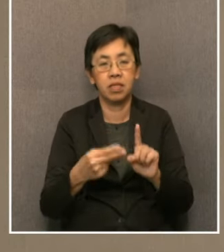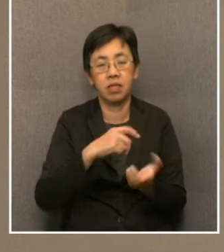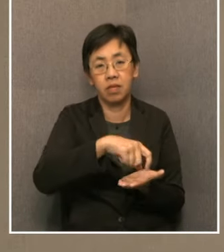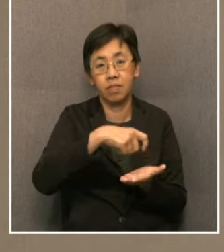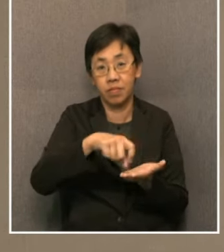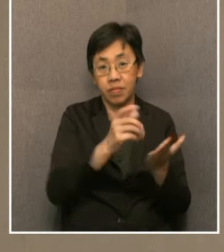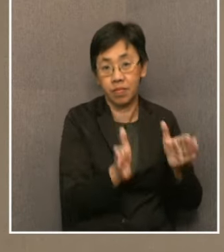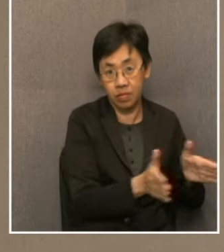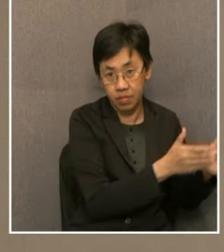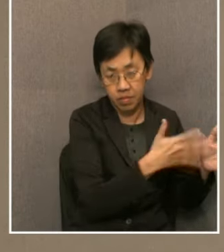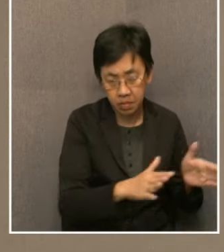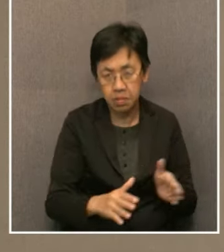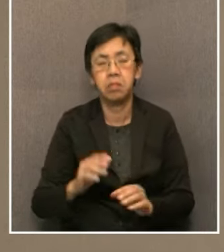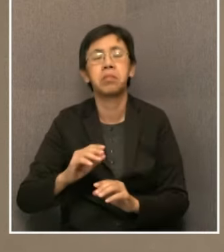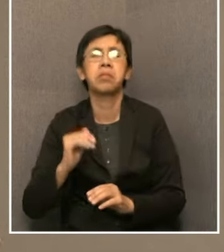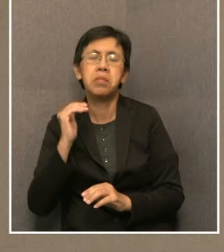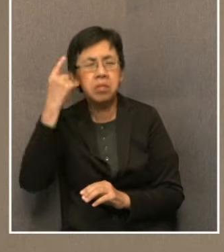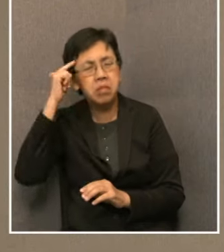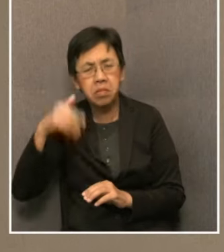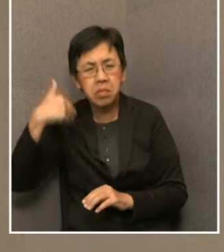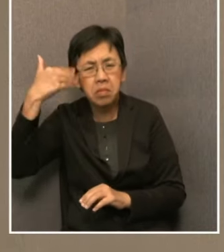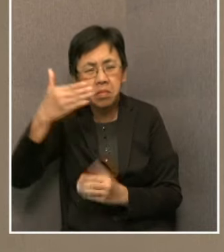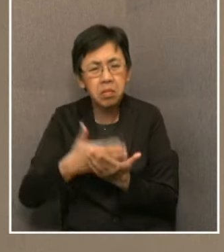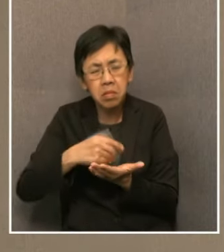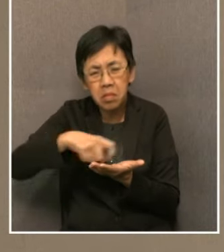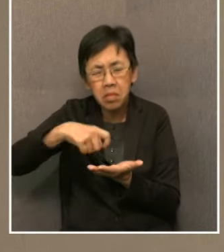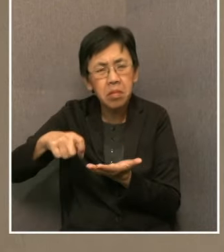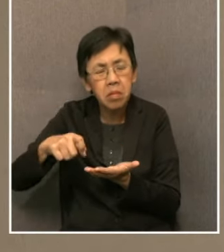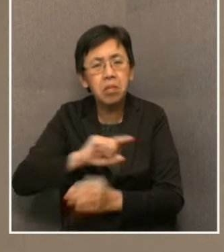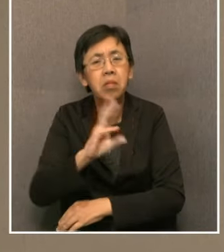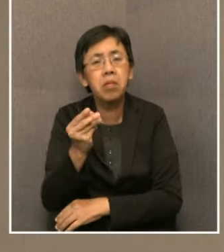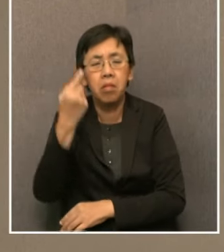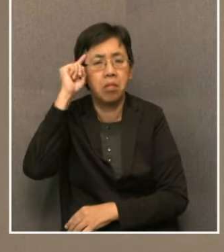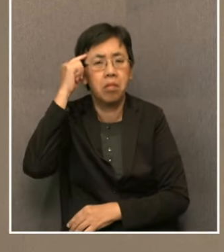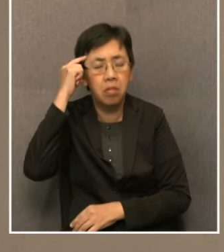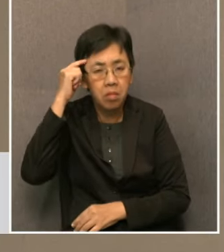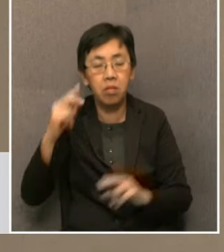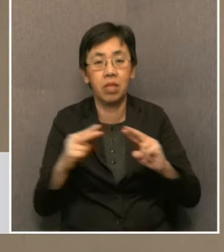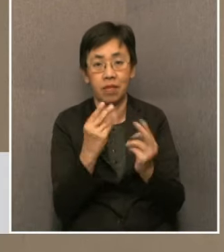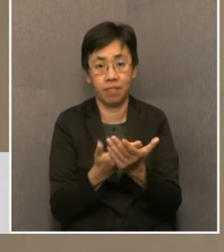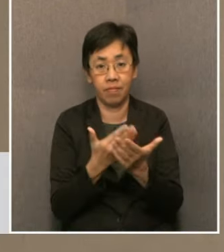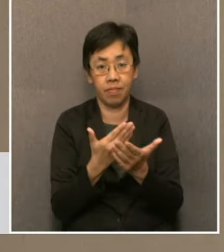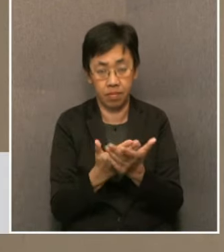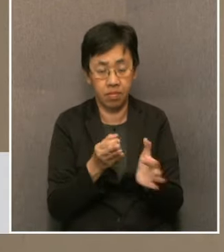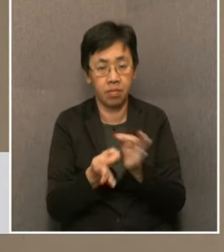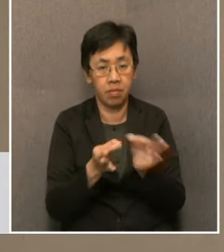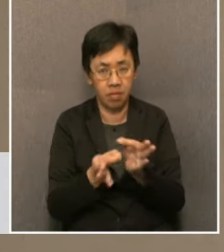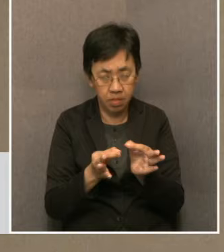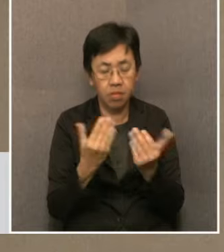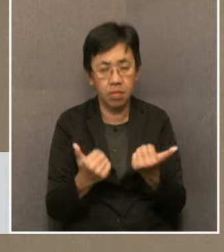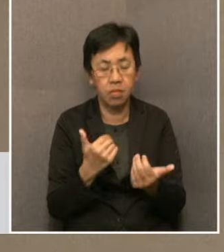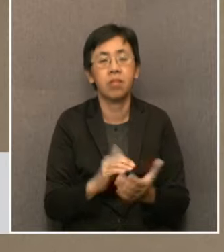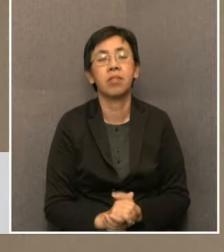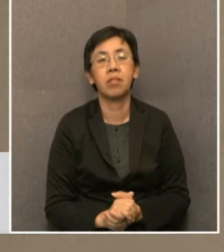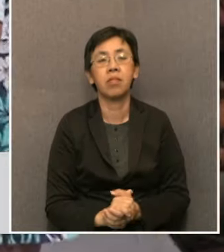ี่ 2 แม้ว่จะยังไม่ได้กำหนดแ่ชัดวจะเกิดขเมื่อใดแต่มีการส่สัญญาณจากกระโรงการคลังแล้วว่าจะมีการแจกเฟส